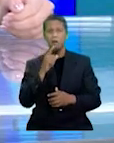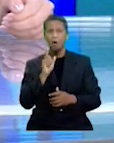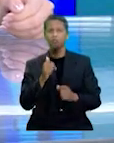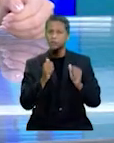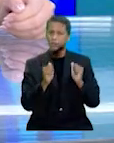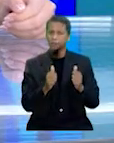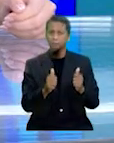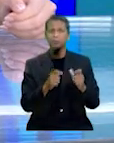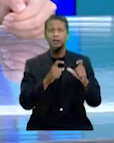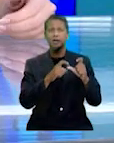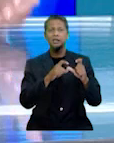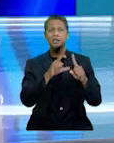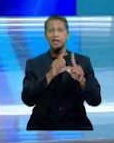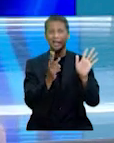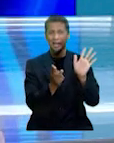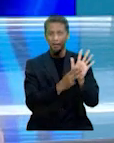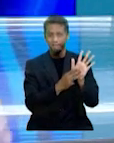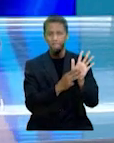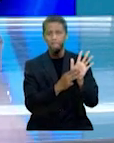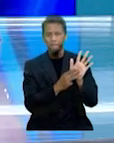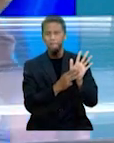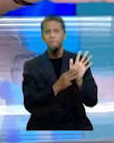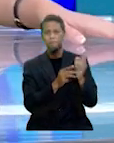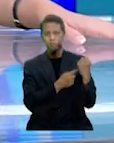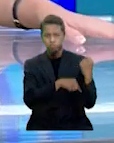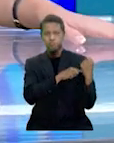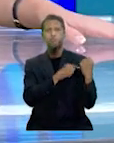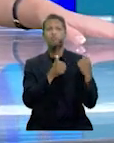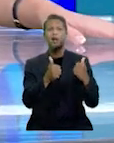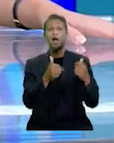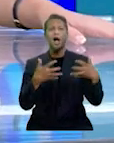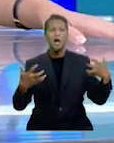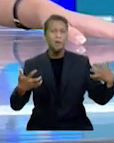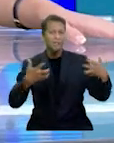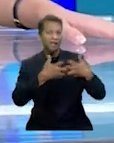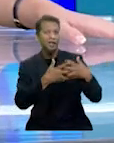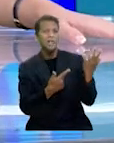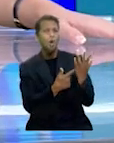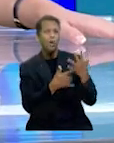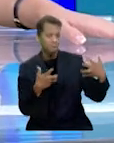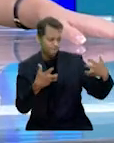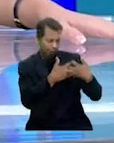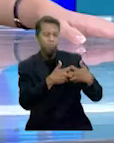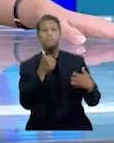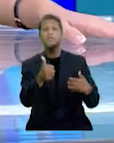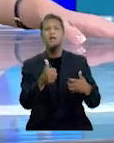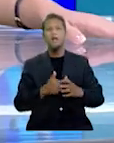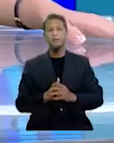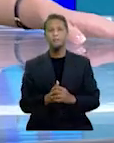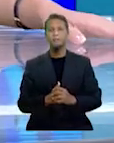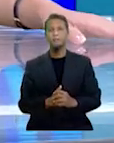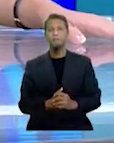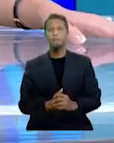mampu menyiapkan sumber daya manusia yang unggul, juga mumpuni agar mampu beradaptasi dengan teknologi yang semakin